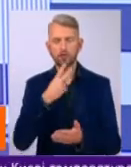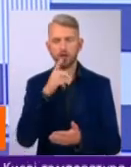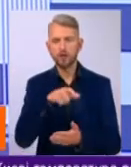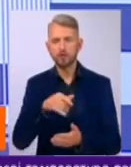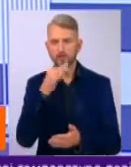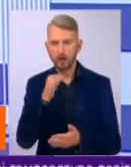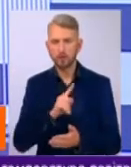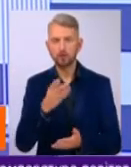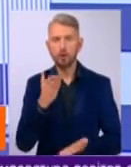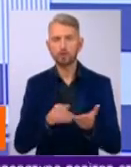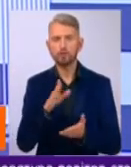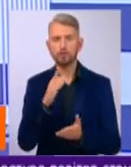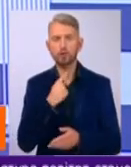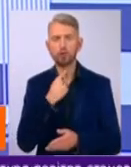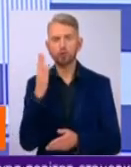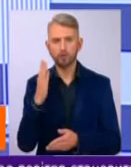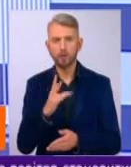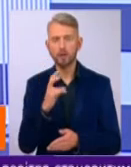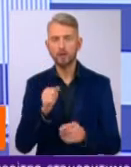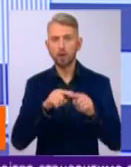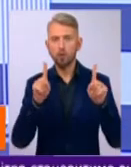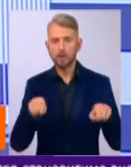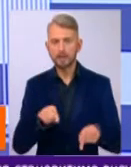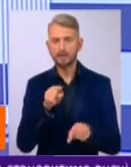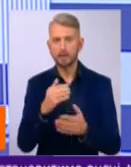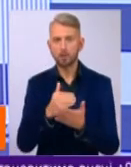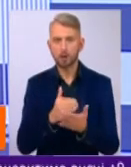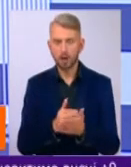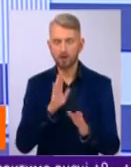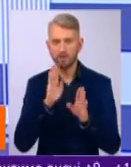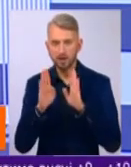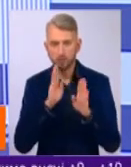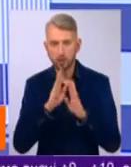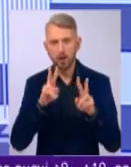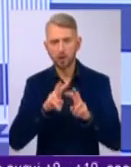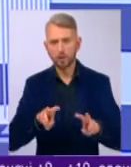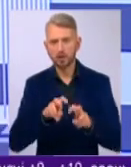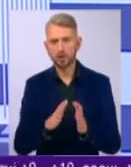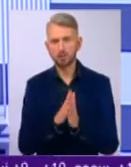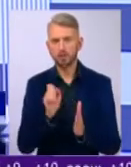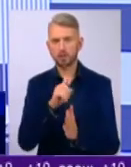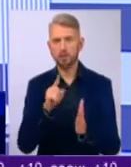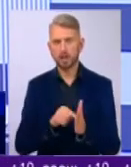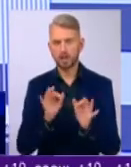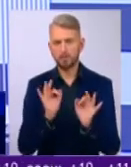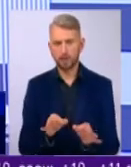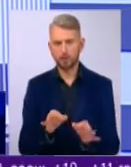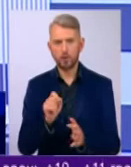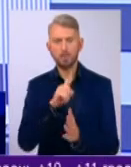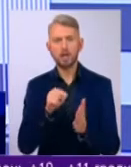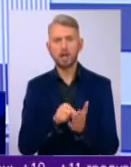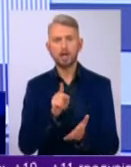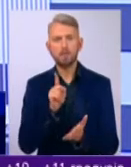і сказати, що якщо ви будете голосувати на сторінці цієї програми Facebook, розглядайте, будь ласка, питання правильно. Питання